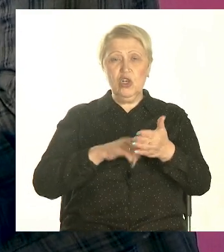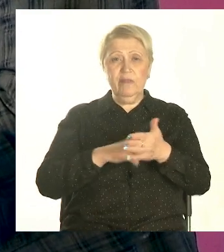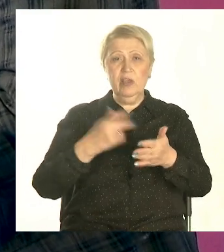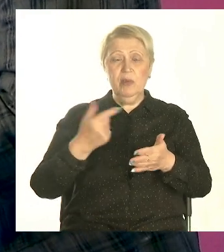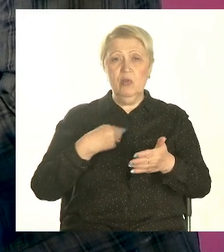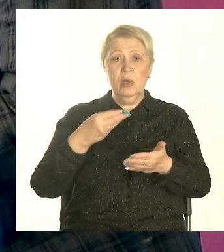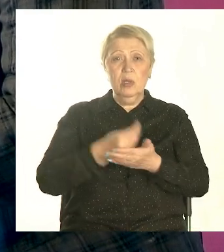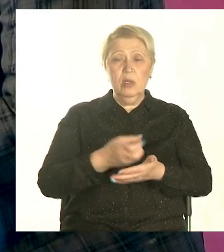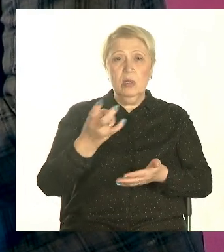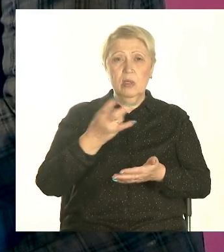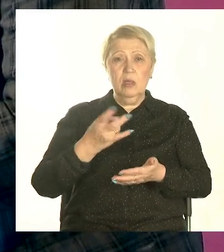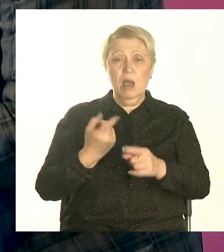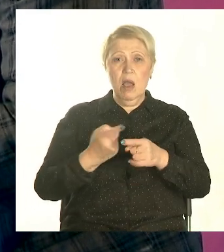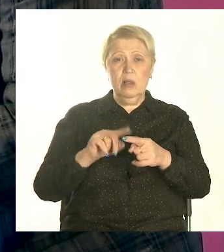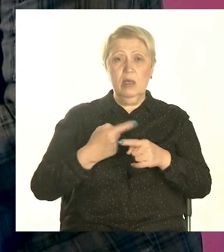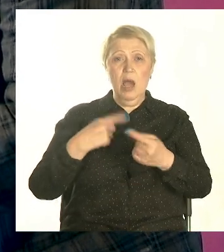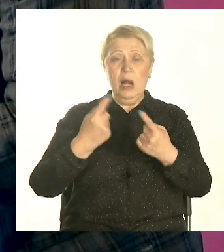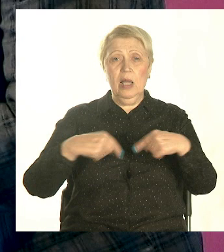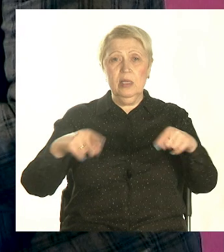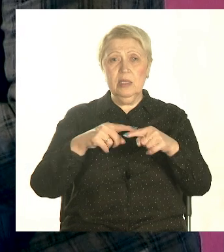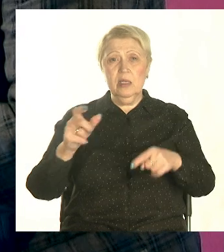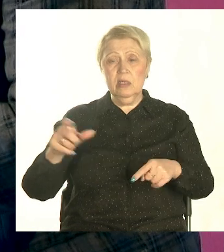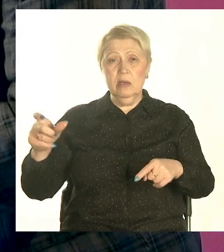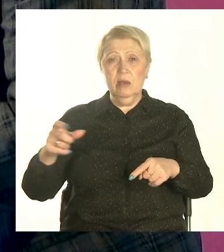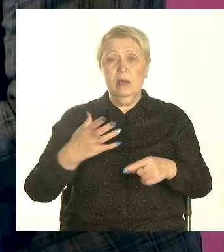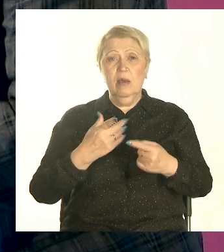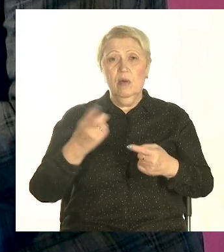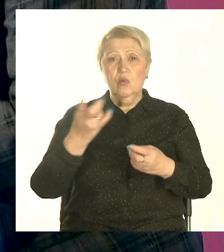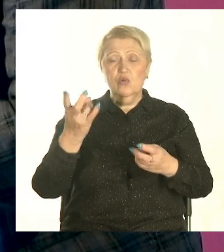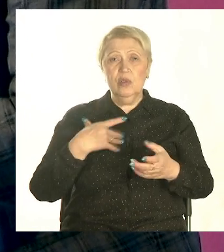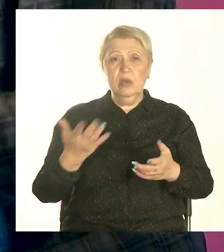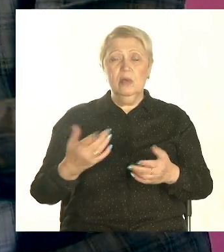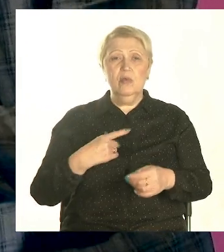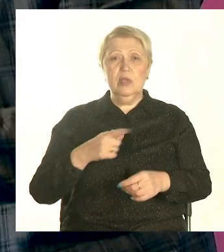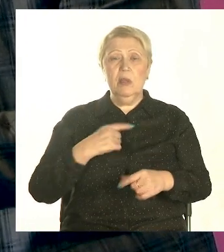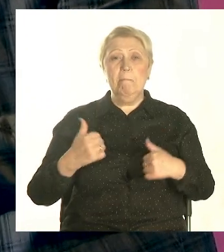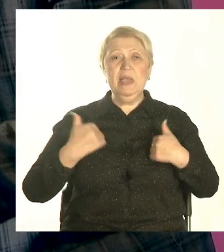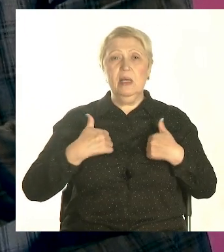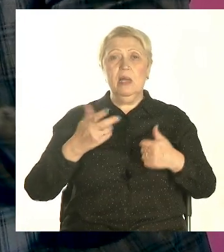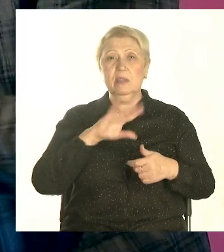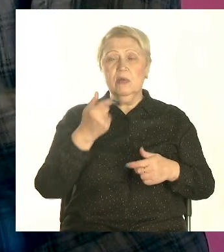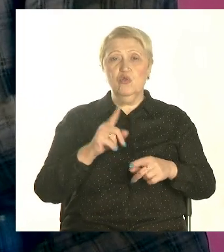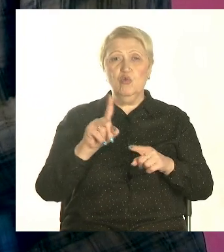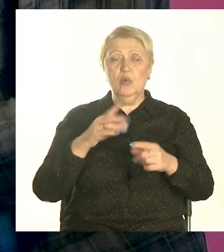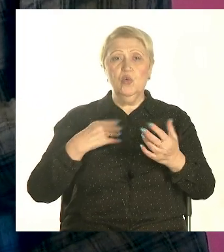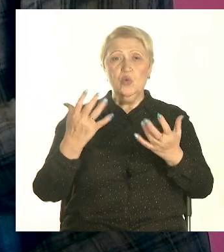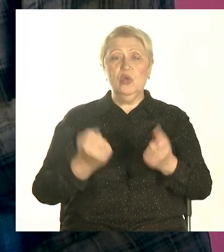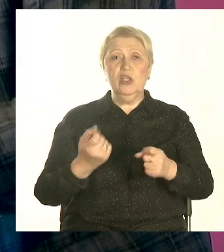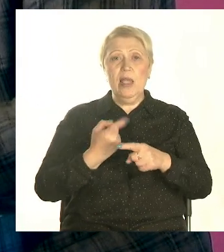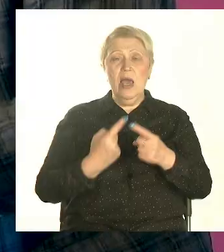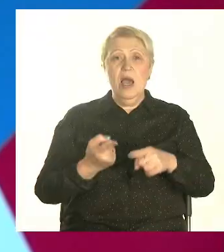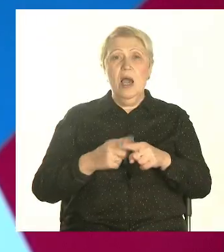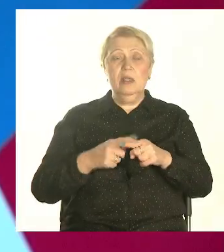что сегодня этой организации придется очень сильно постараться, чтобы, ну, удержать вот этот баланс. Mm-hmm. Ну